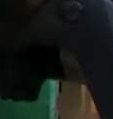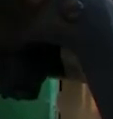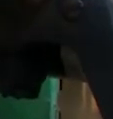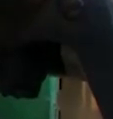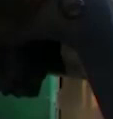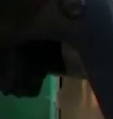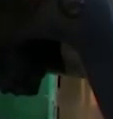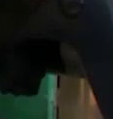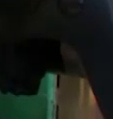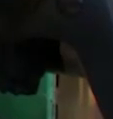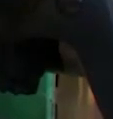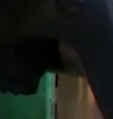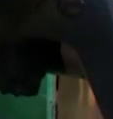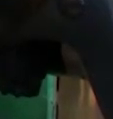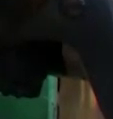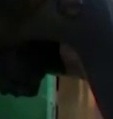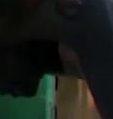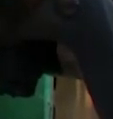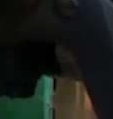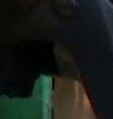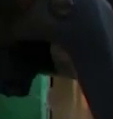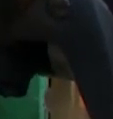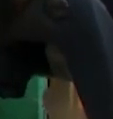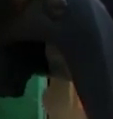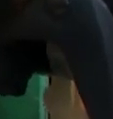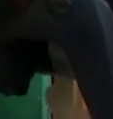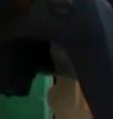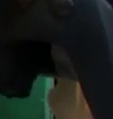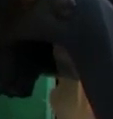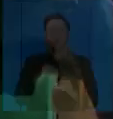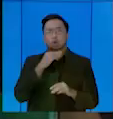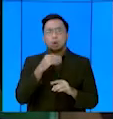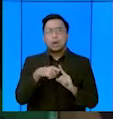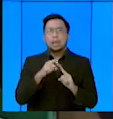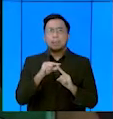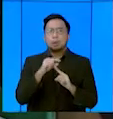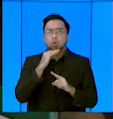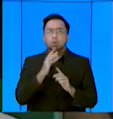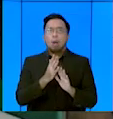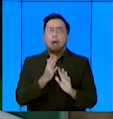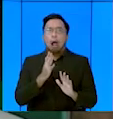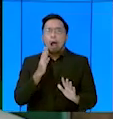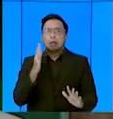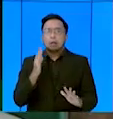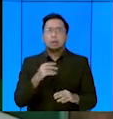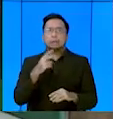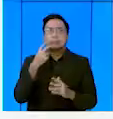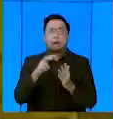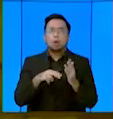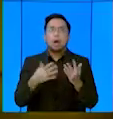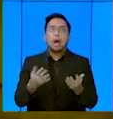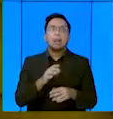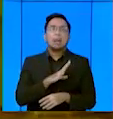gitu. Kalau beli langsung kan beli, ngasih uang langsung dapat. Kalau pakai KTP kan mesti kadang mungkin registrasi dulu lah, untuk pengecekan dulu